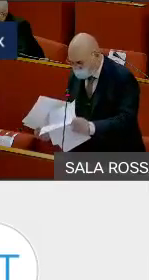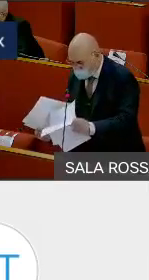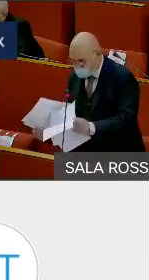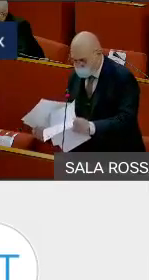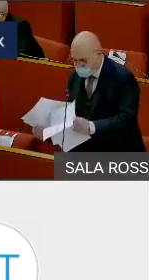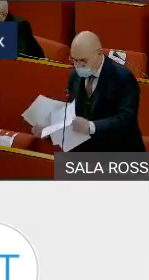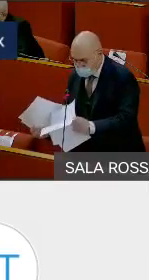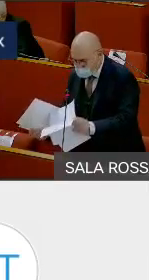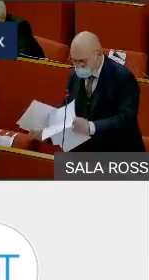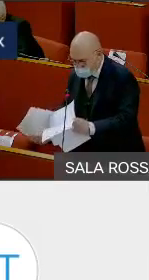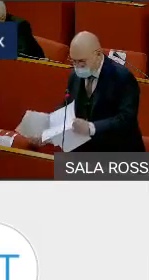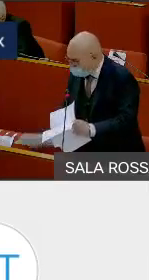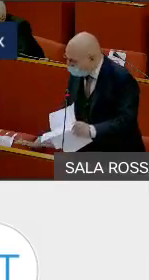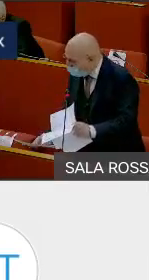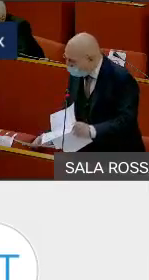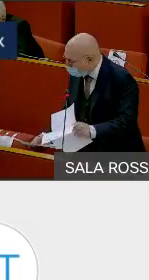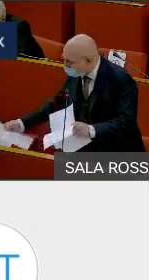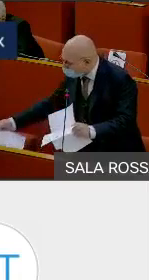proprio fare la